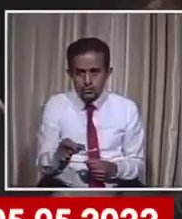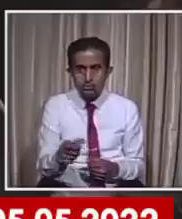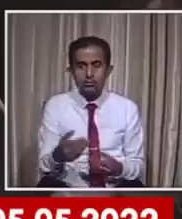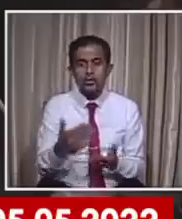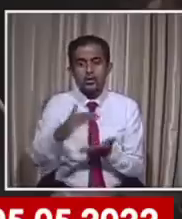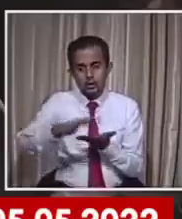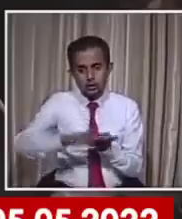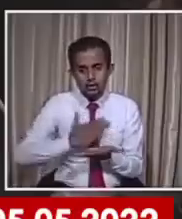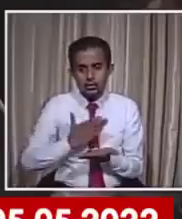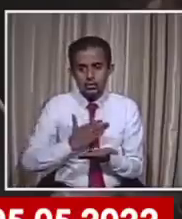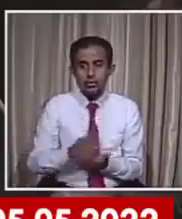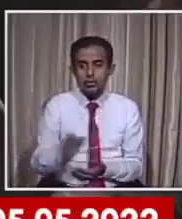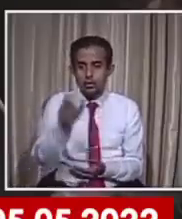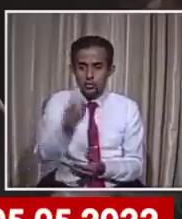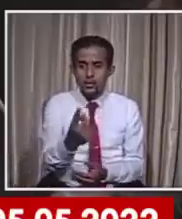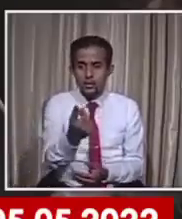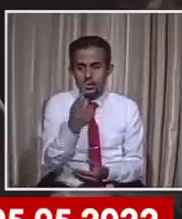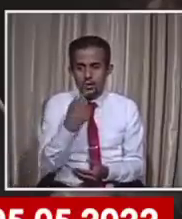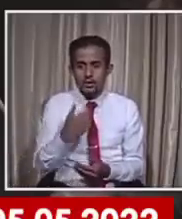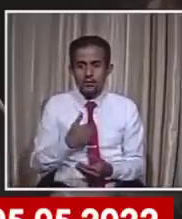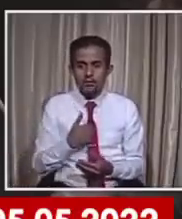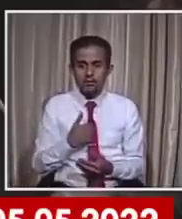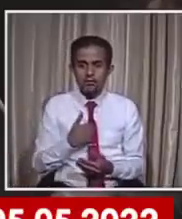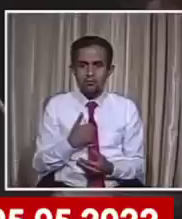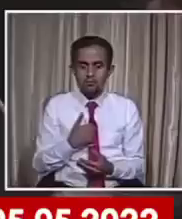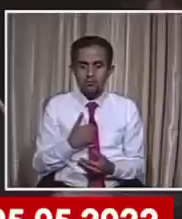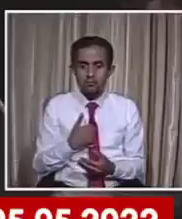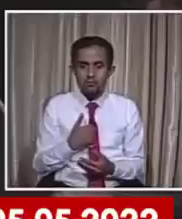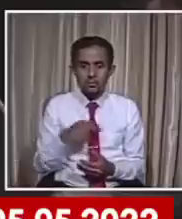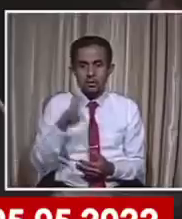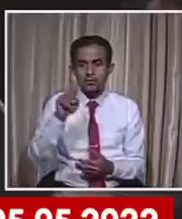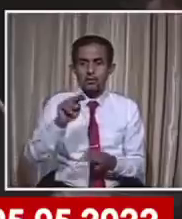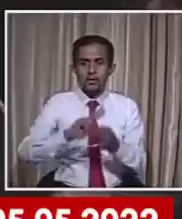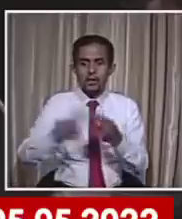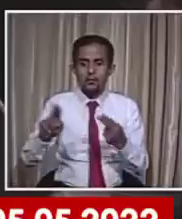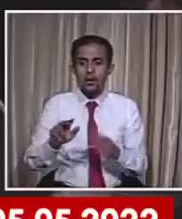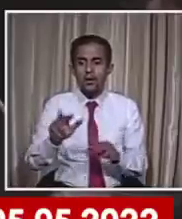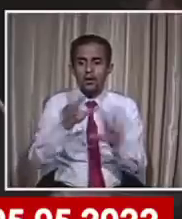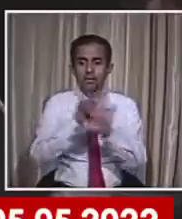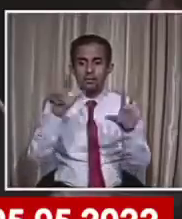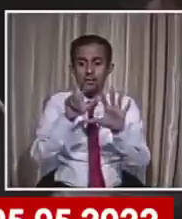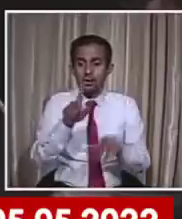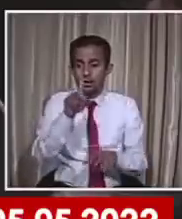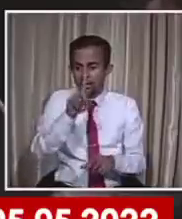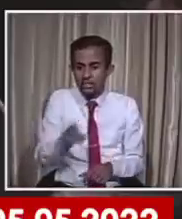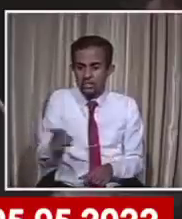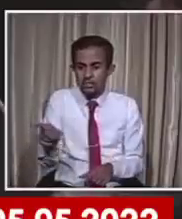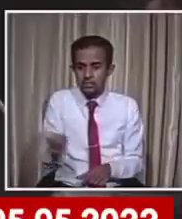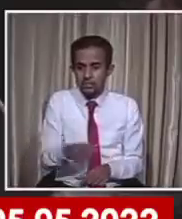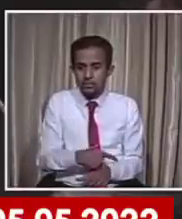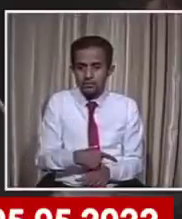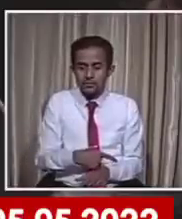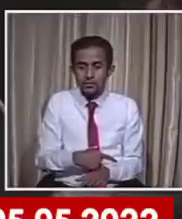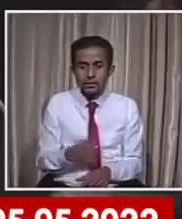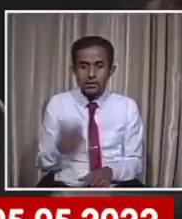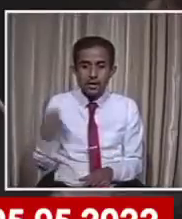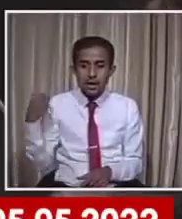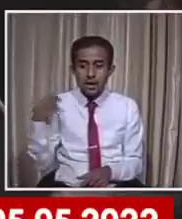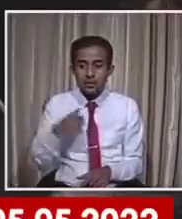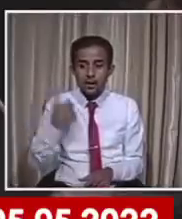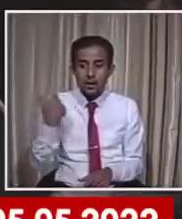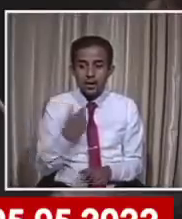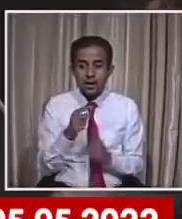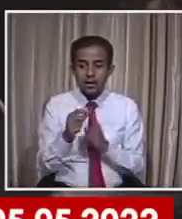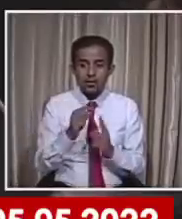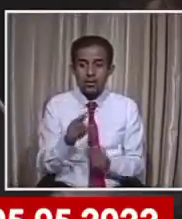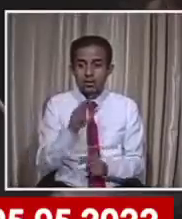அமெரிக்க டாலர் கடனை கோரி ஜப்பானிய பிரதமருக்கு ஜனாதிபதி கடிதம் எழுதியுள்ளதாக தெரிவிக்கப்படுகின்றது. அவர் சாதகமாக பதிலை